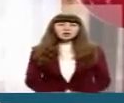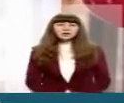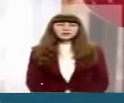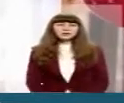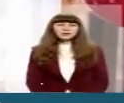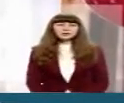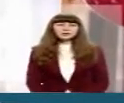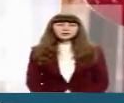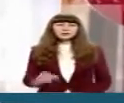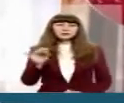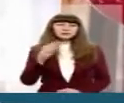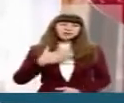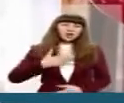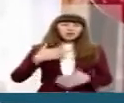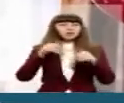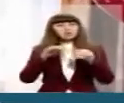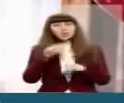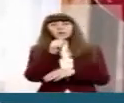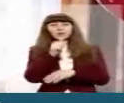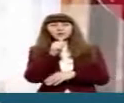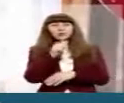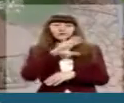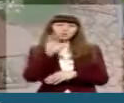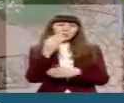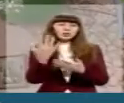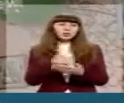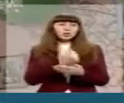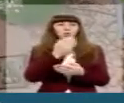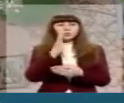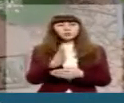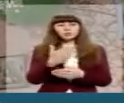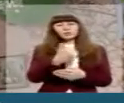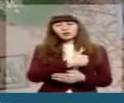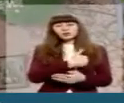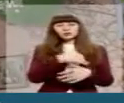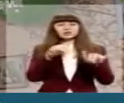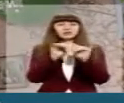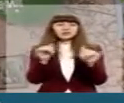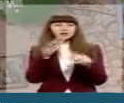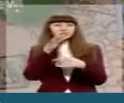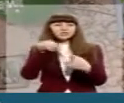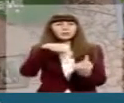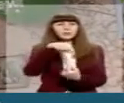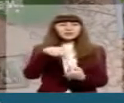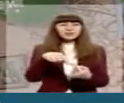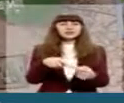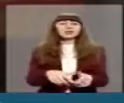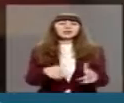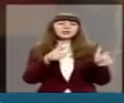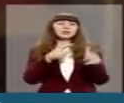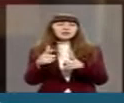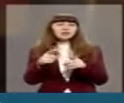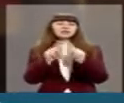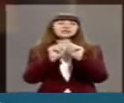возрасту. И я решила попробовать, и как бы все получилось. В будущем Виктория намерена развивать свой бизнес и даже создавать